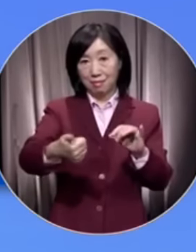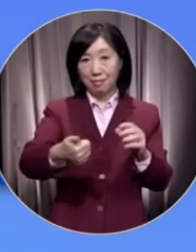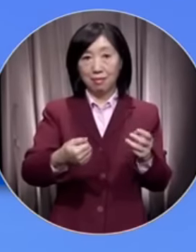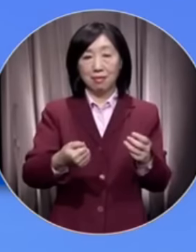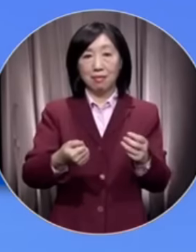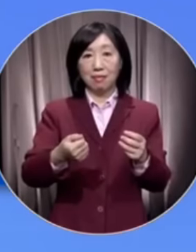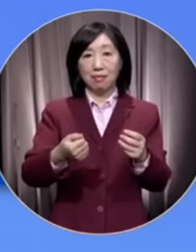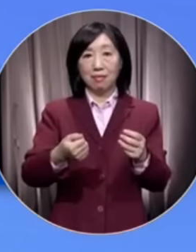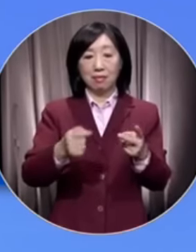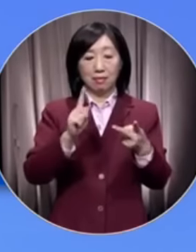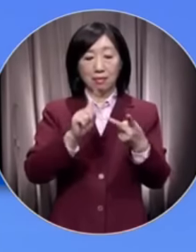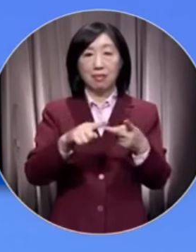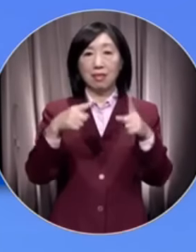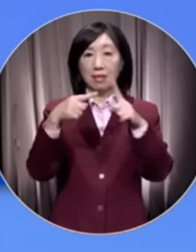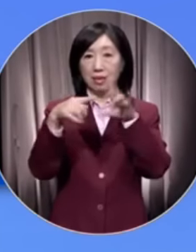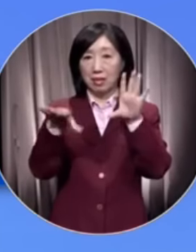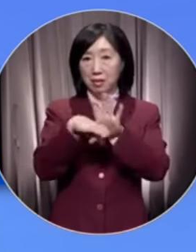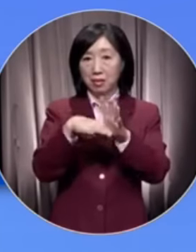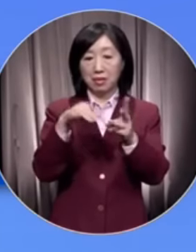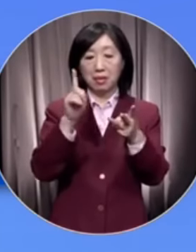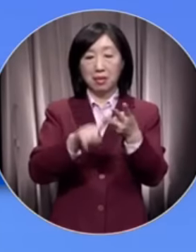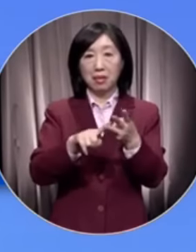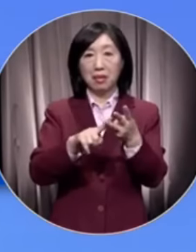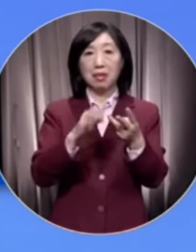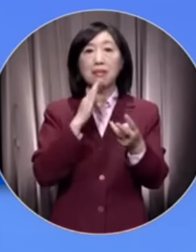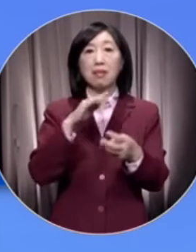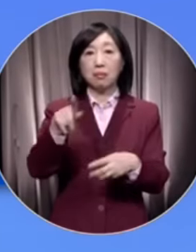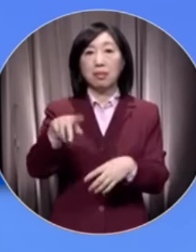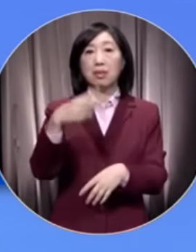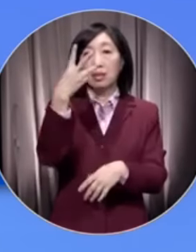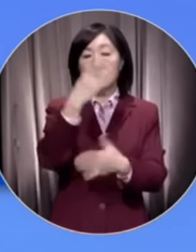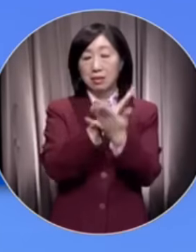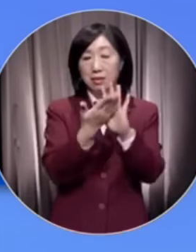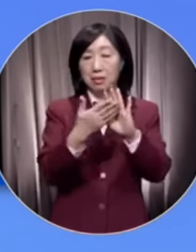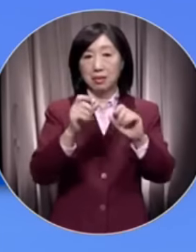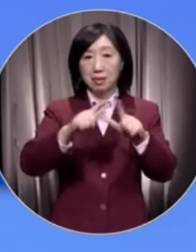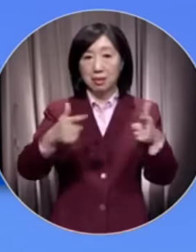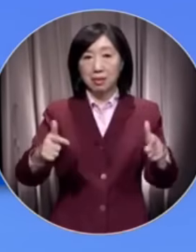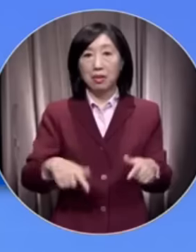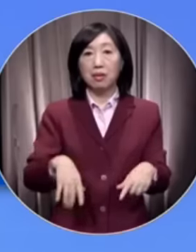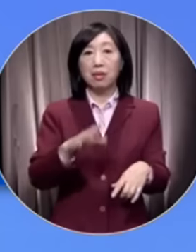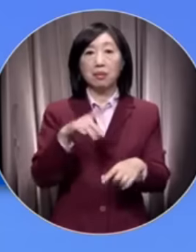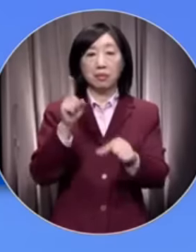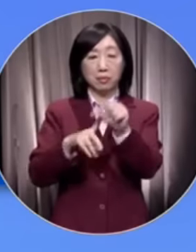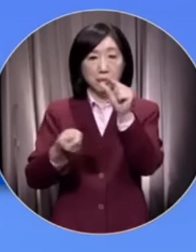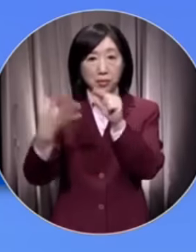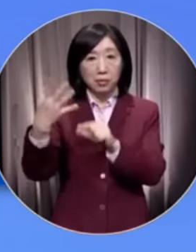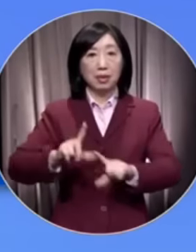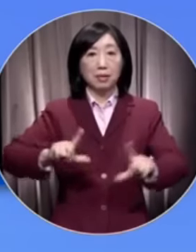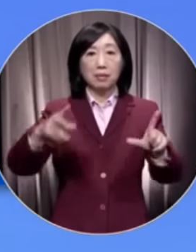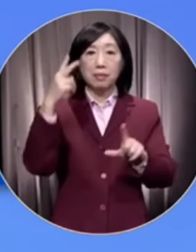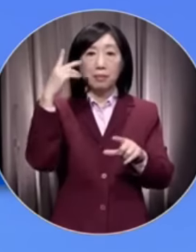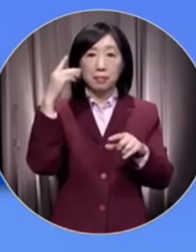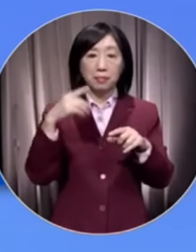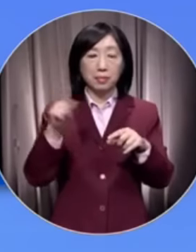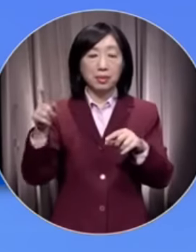了我们人文上的优势，我们是3种文化，中华文化、东洋文化、西洋文化的洗礼所孕育出